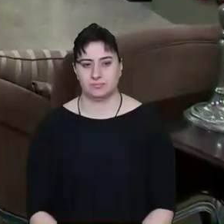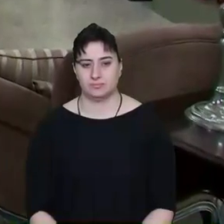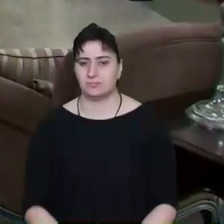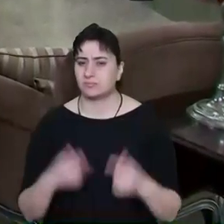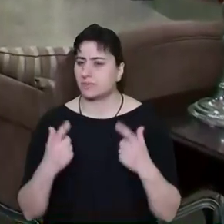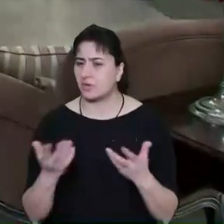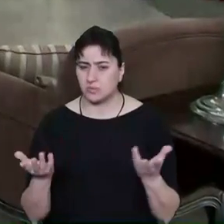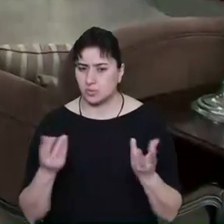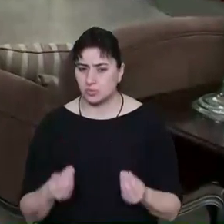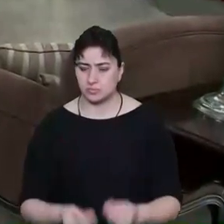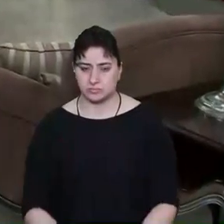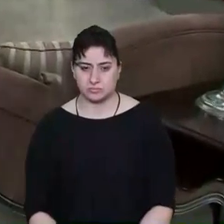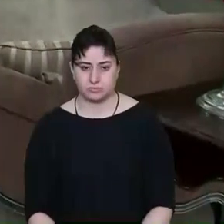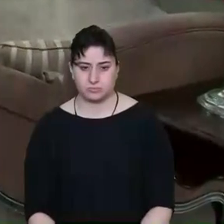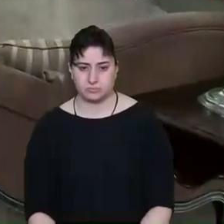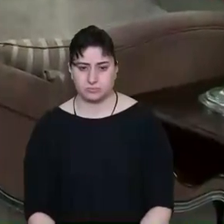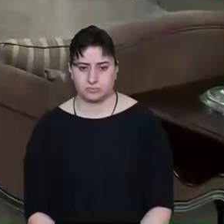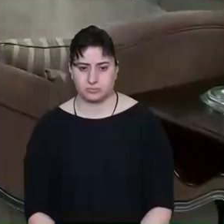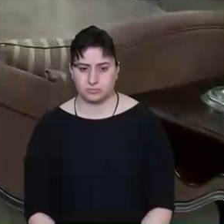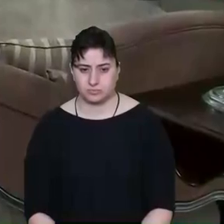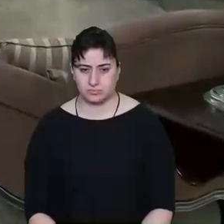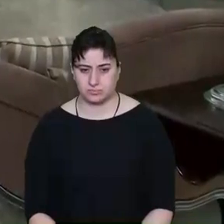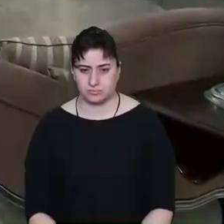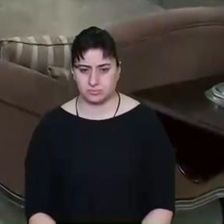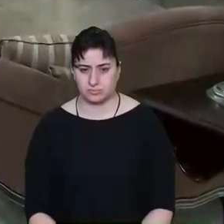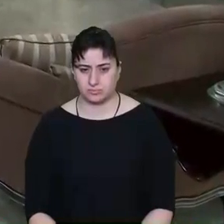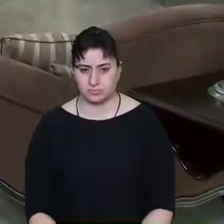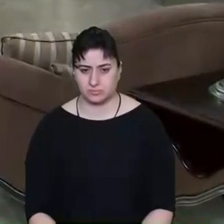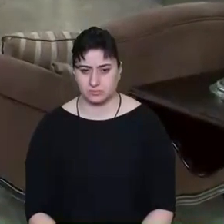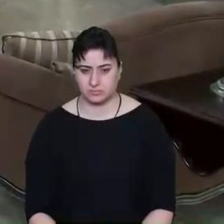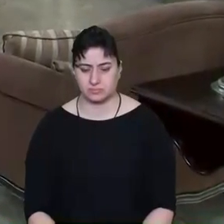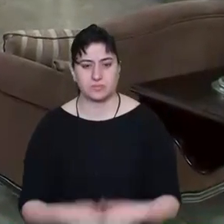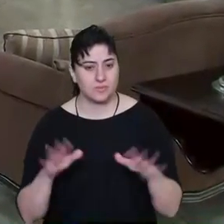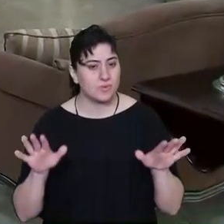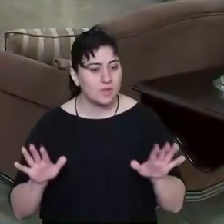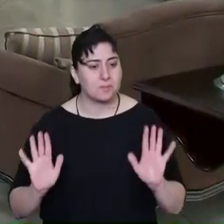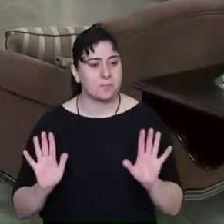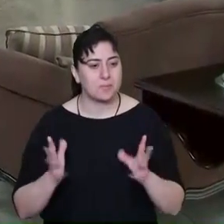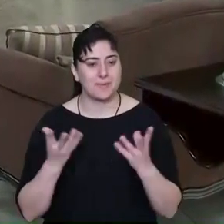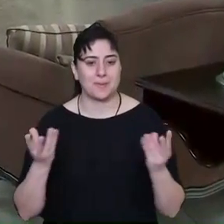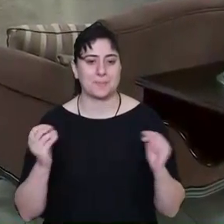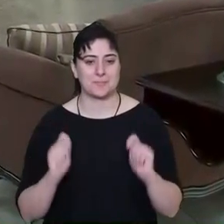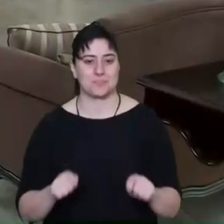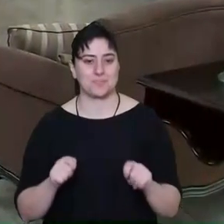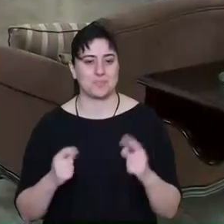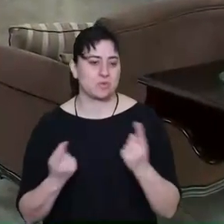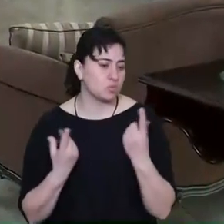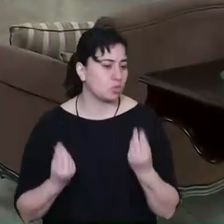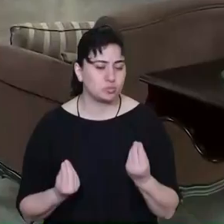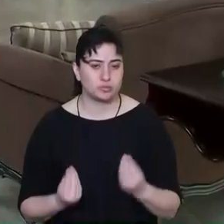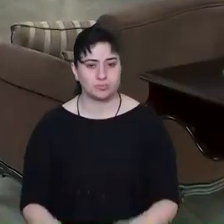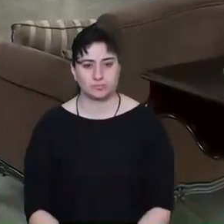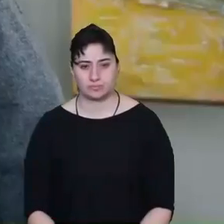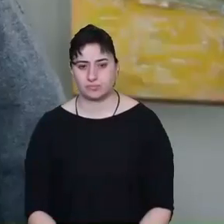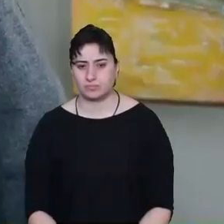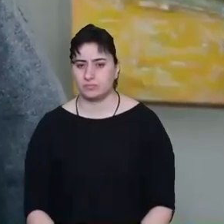Lan nerede? Lan nerede buraların hali ya? Evet, tamam topladım. Bir şey olmuş herhalde.